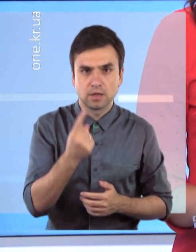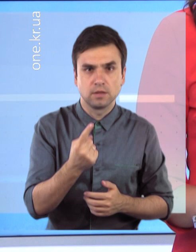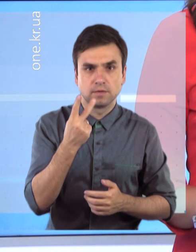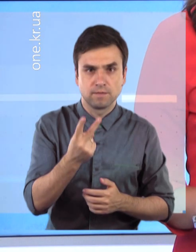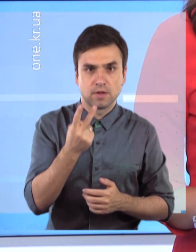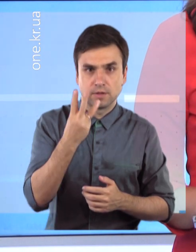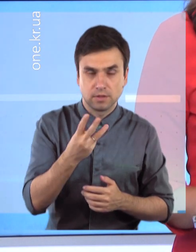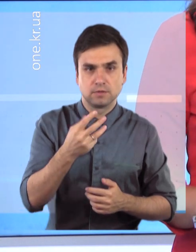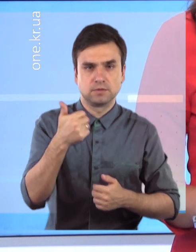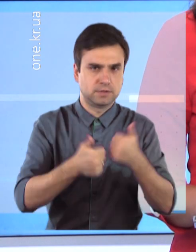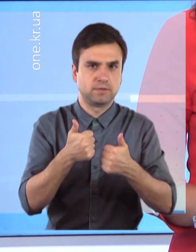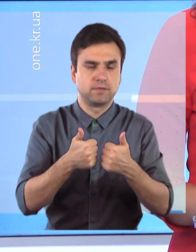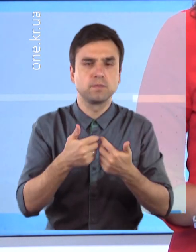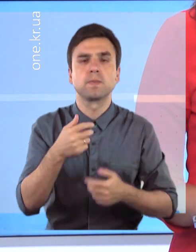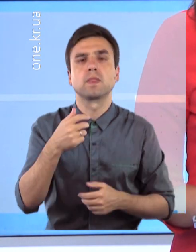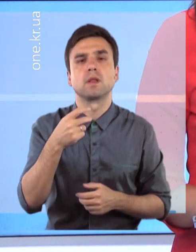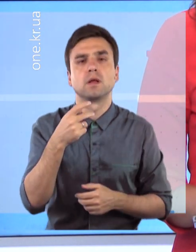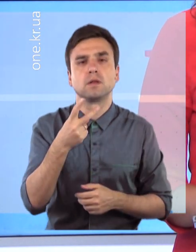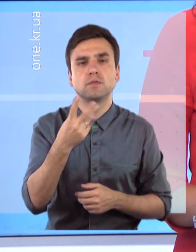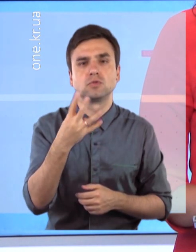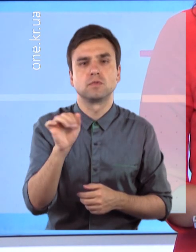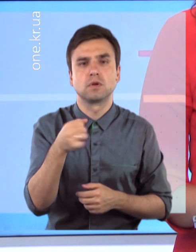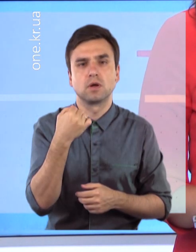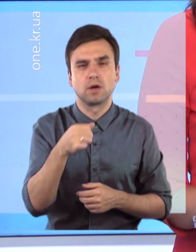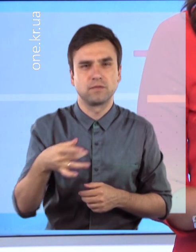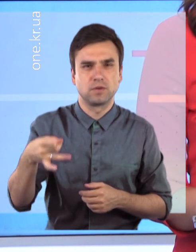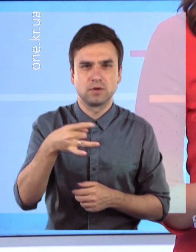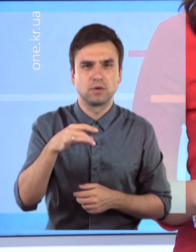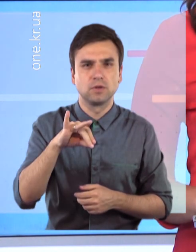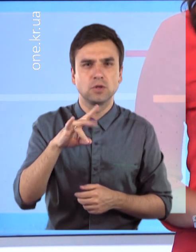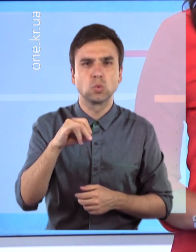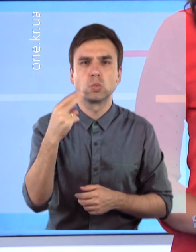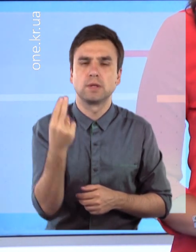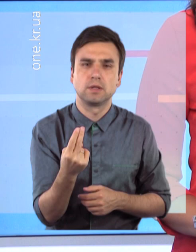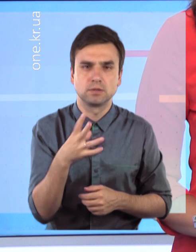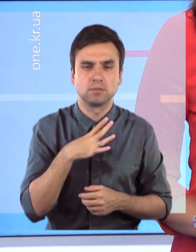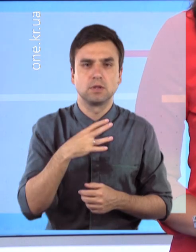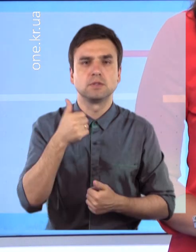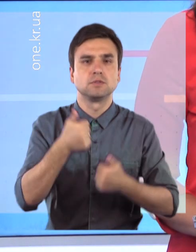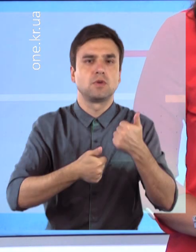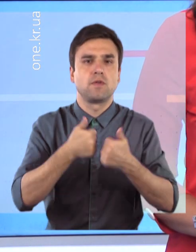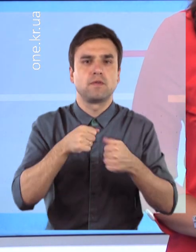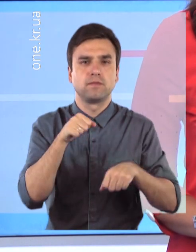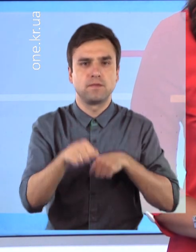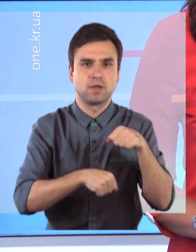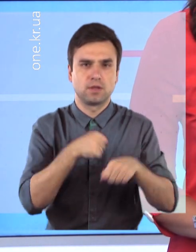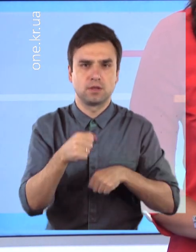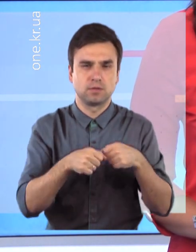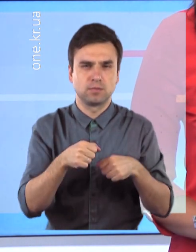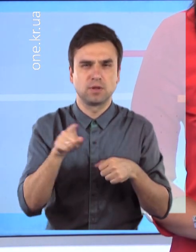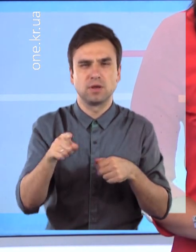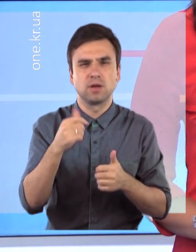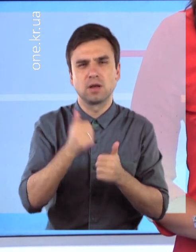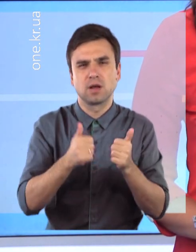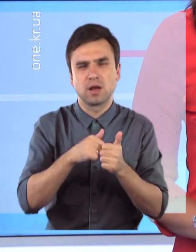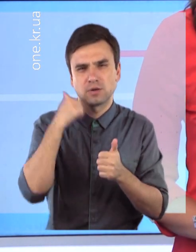На старт увага вперед до незалежності. 24 серпня в Інгулецькому районі стартував 10-й відкритий кубок інгульця з